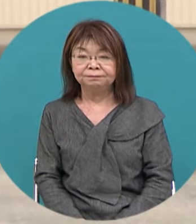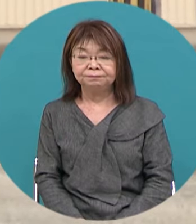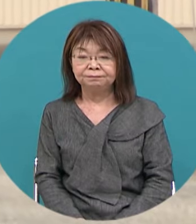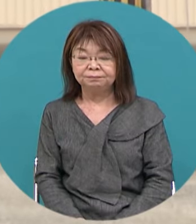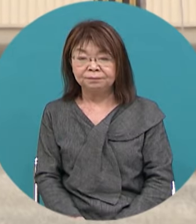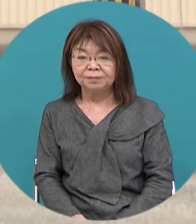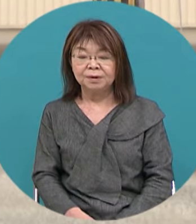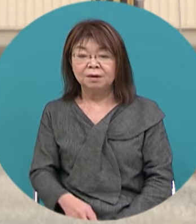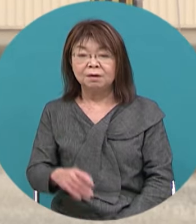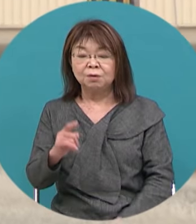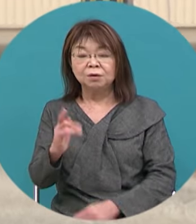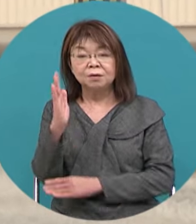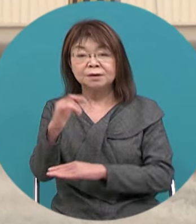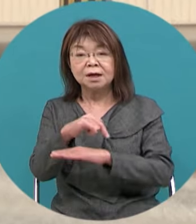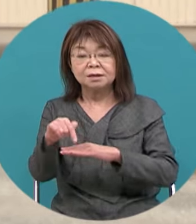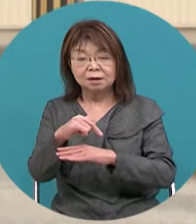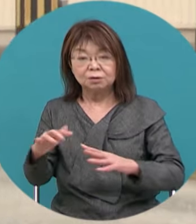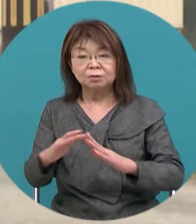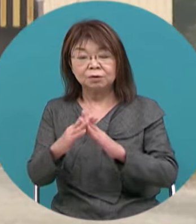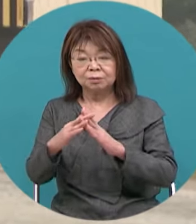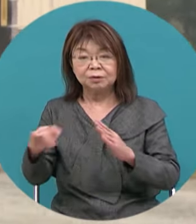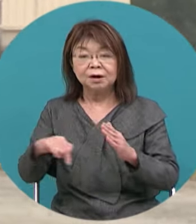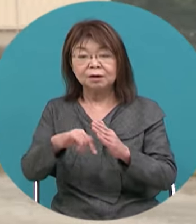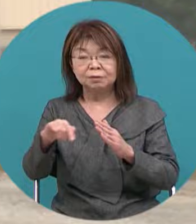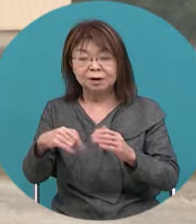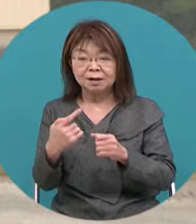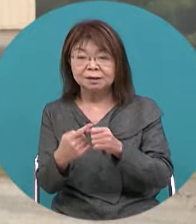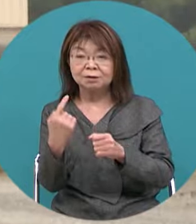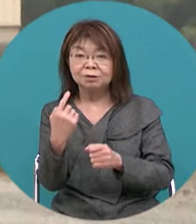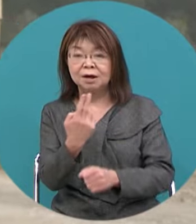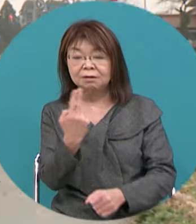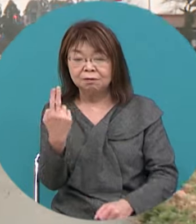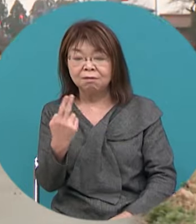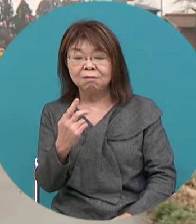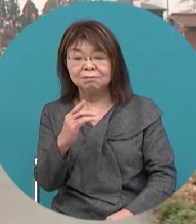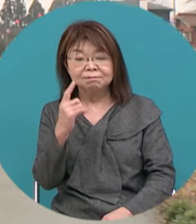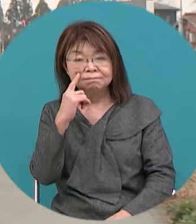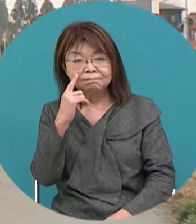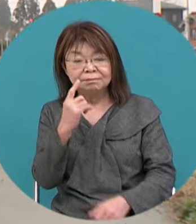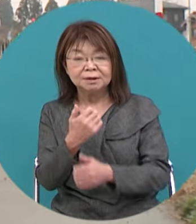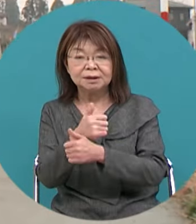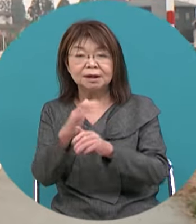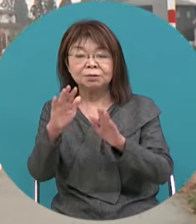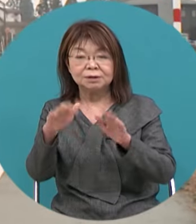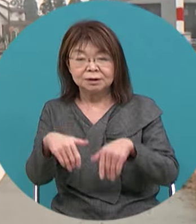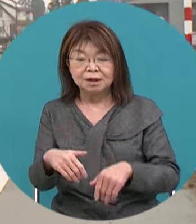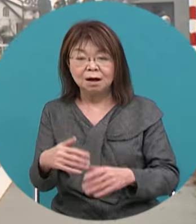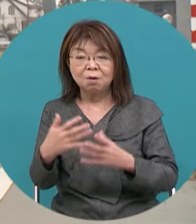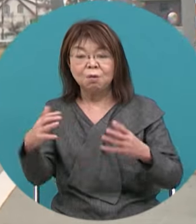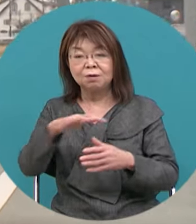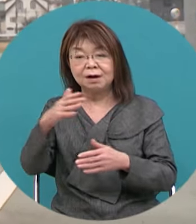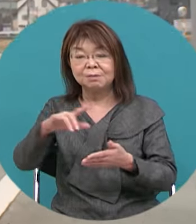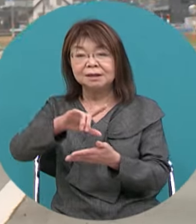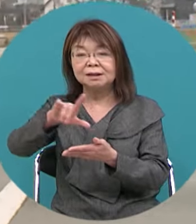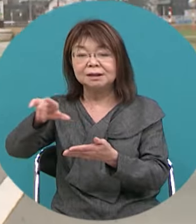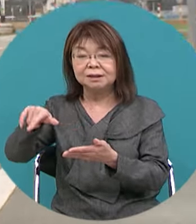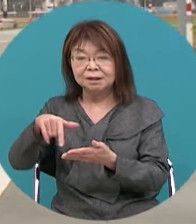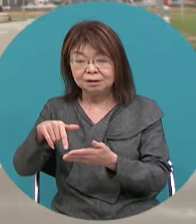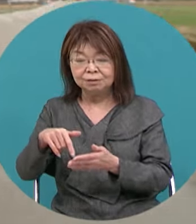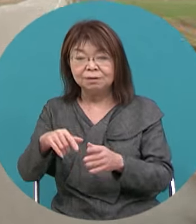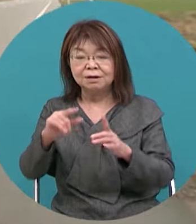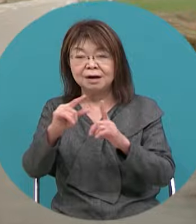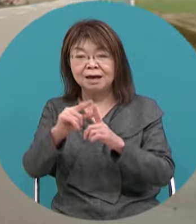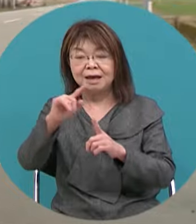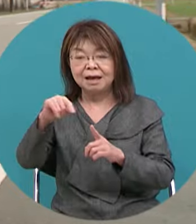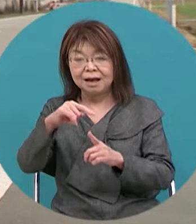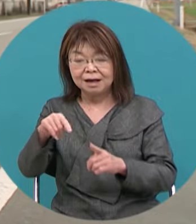スマートシティ政策の取り組みとしては、昨年度実証実験を行った大山地域での AI